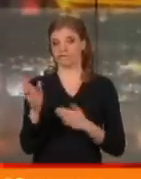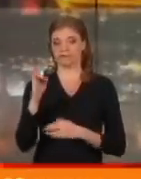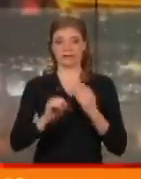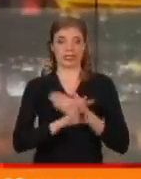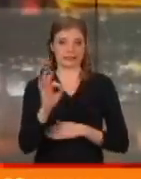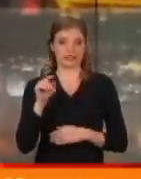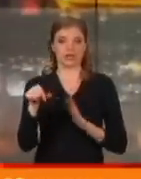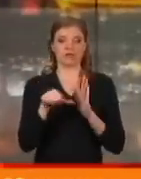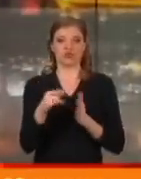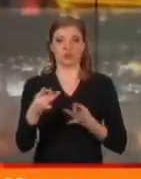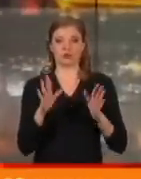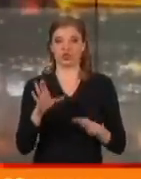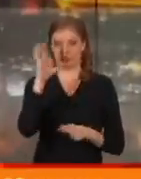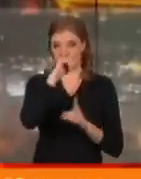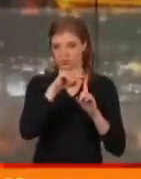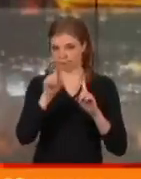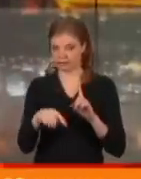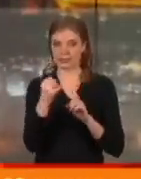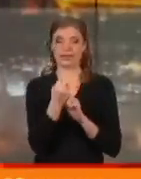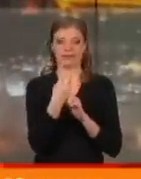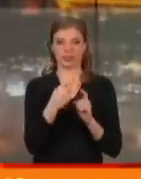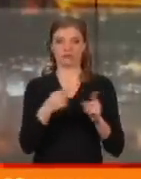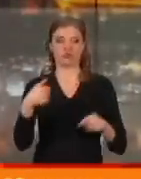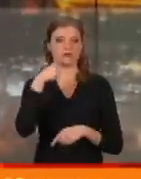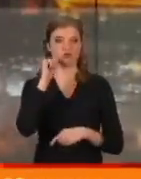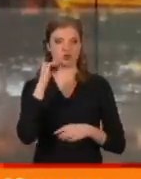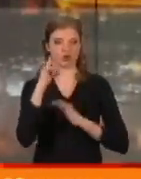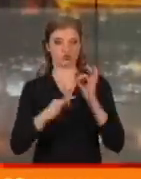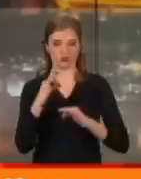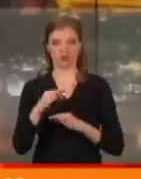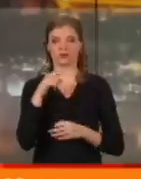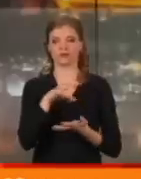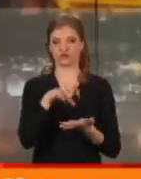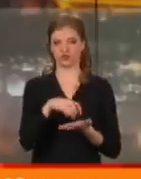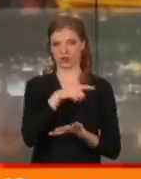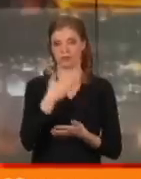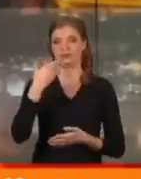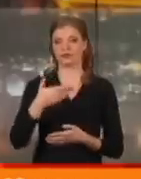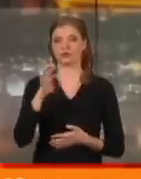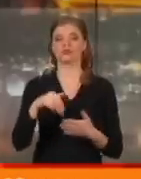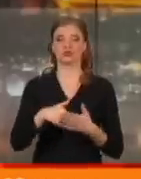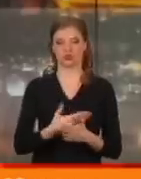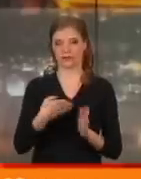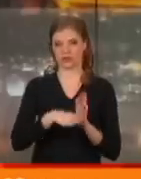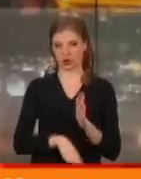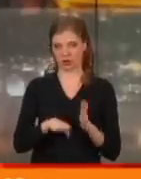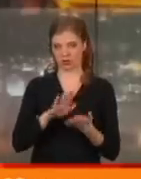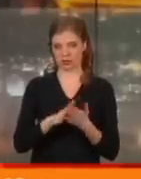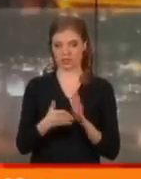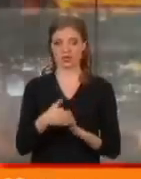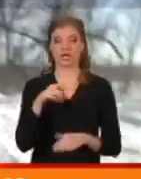6 обстрілів бойовиків лише від опівночі, 12 протягом вчорашньої доби. У штабі операції Об'єднаних сил звітують про чергове загострення на